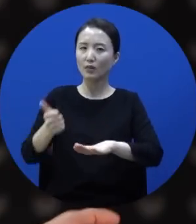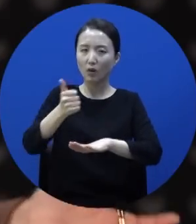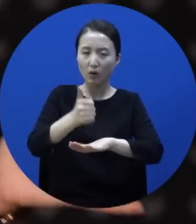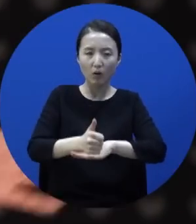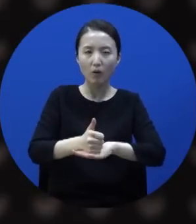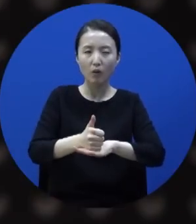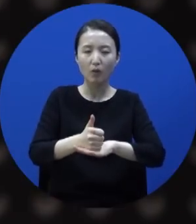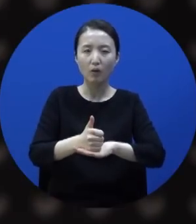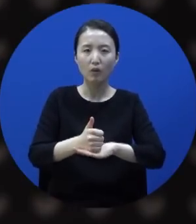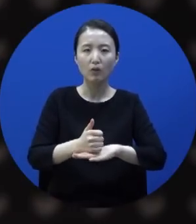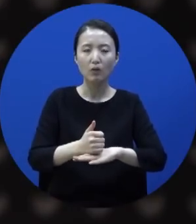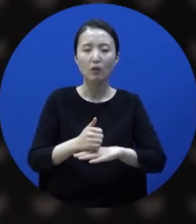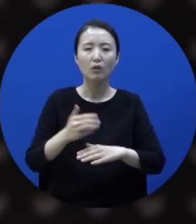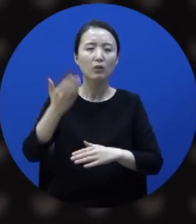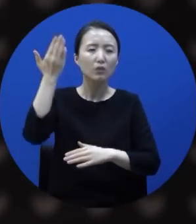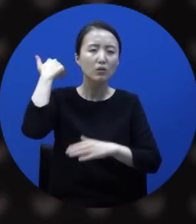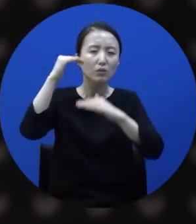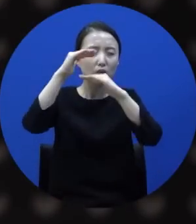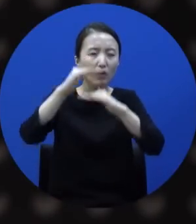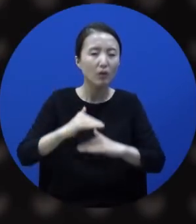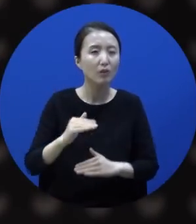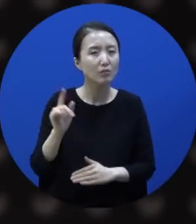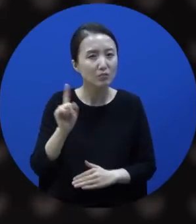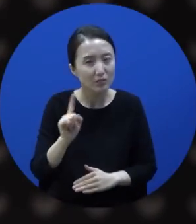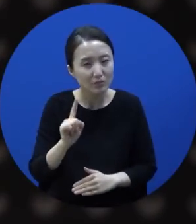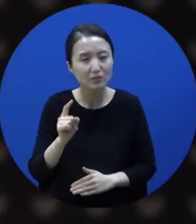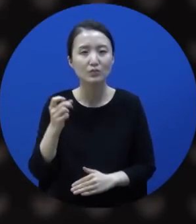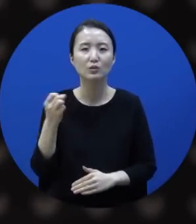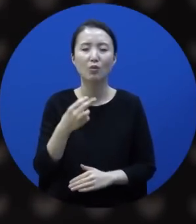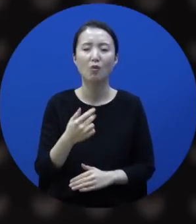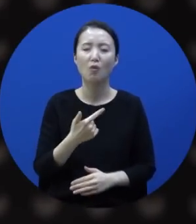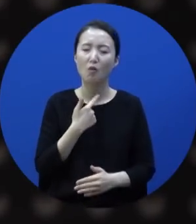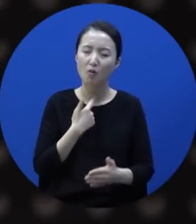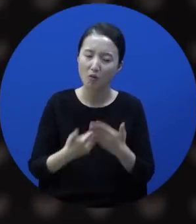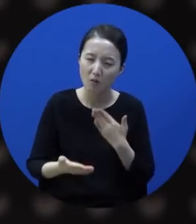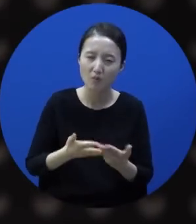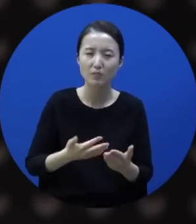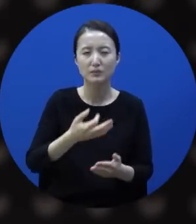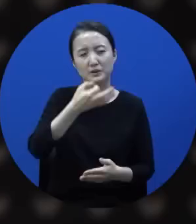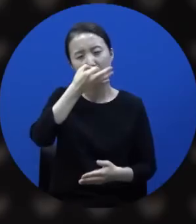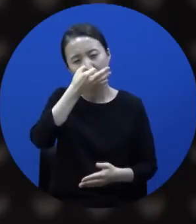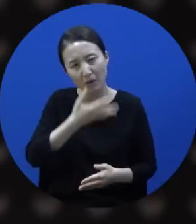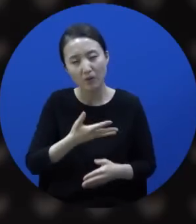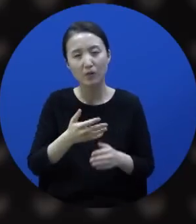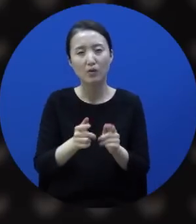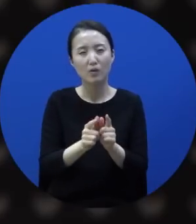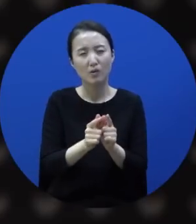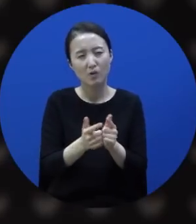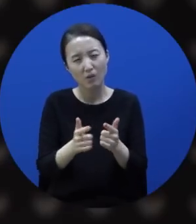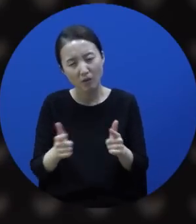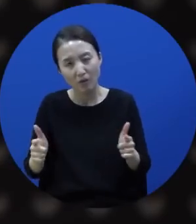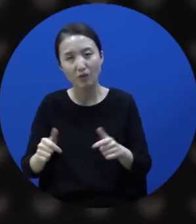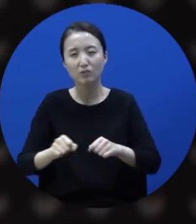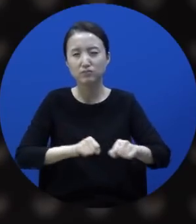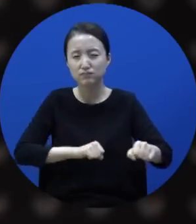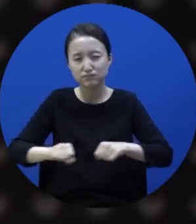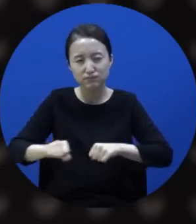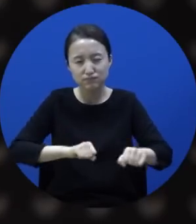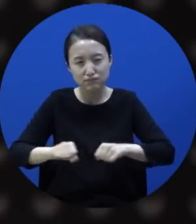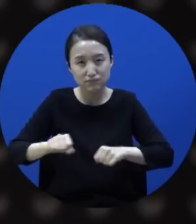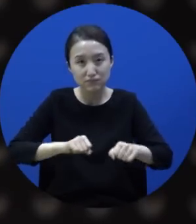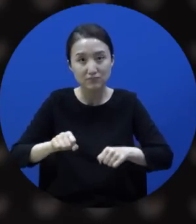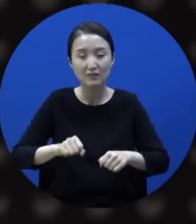되게 힘들고 어려웠던 그 기록들이 그대로 미디어 안에 남아 있었기 때문에 많은 분들이 제